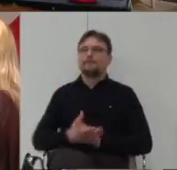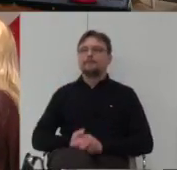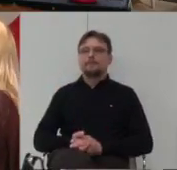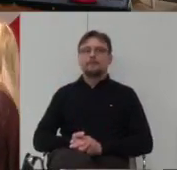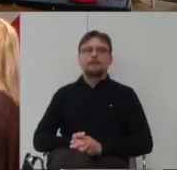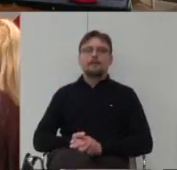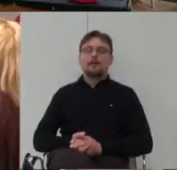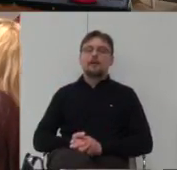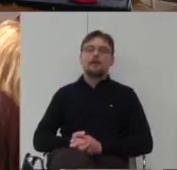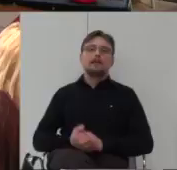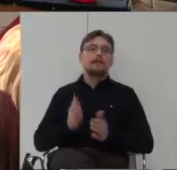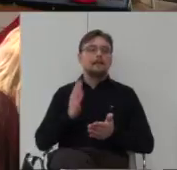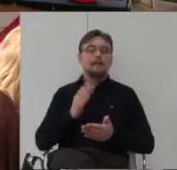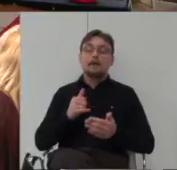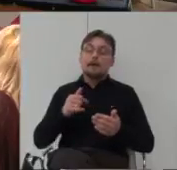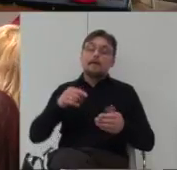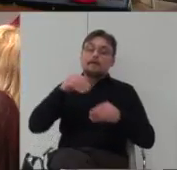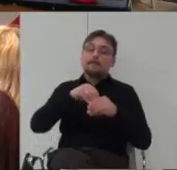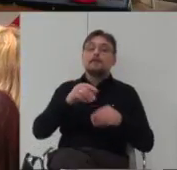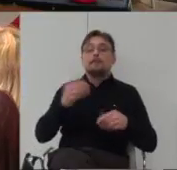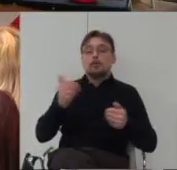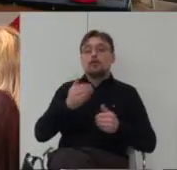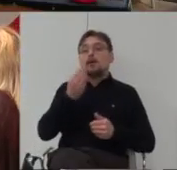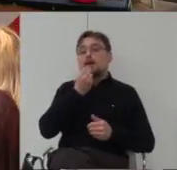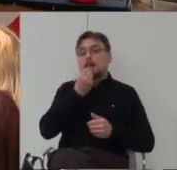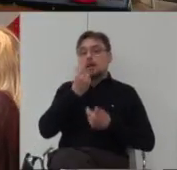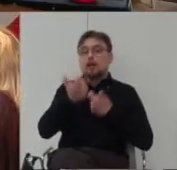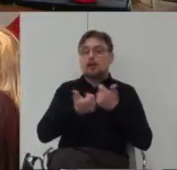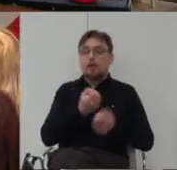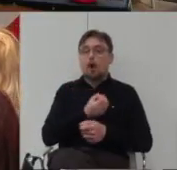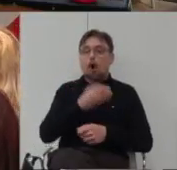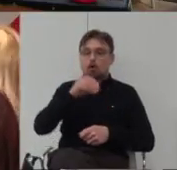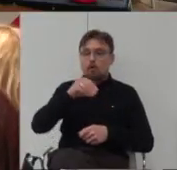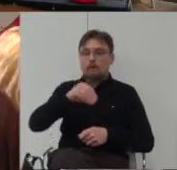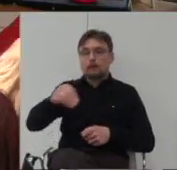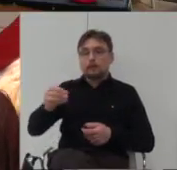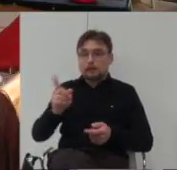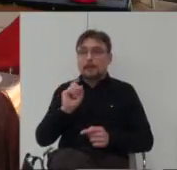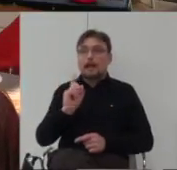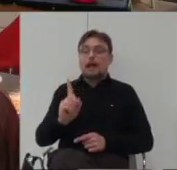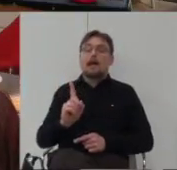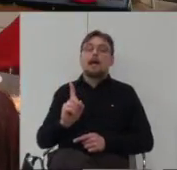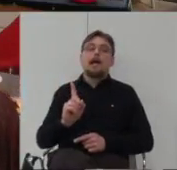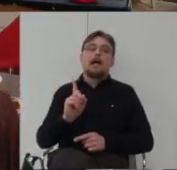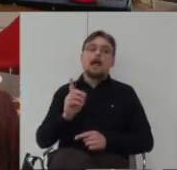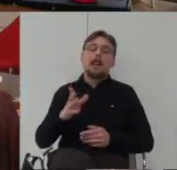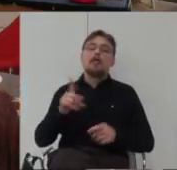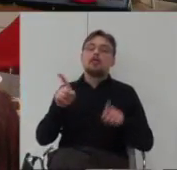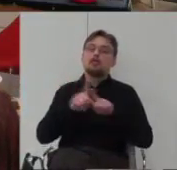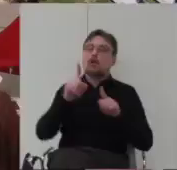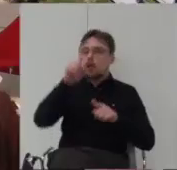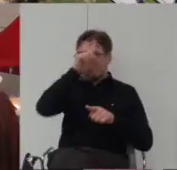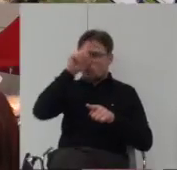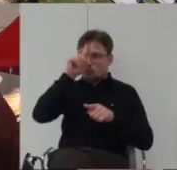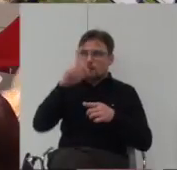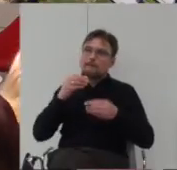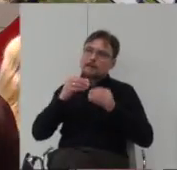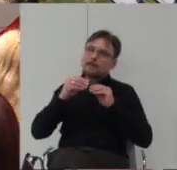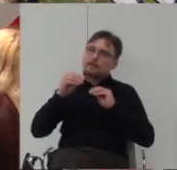że hoduje się tam jedzenie, co czasami jest trochę symboliczne, no to powstają więzi